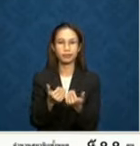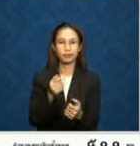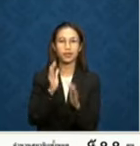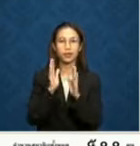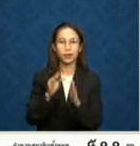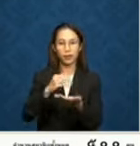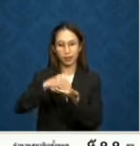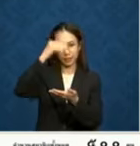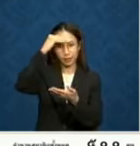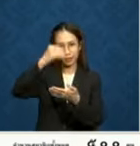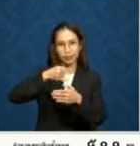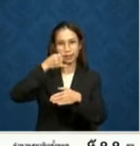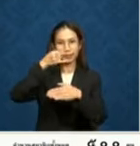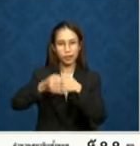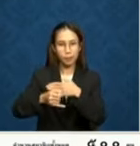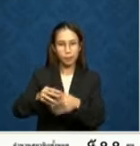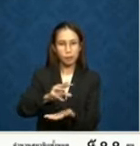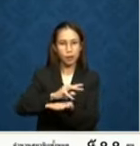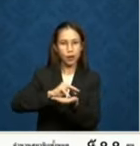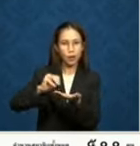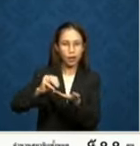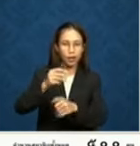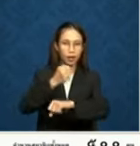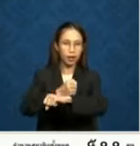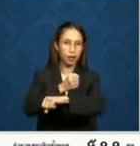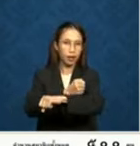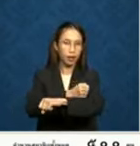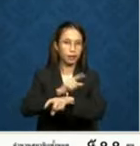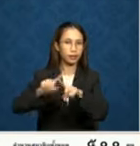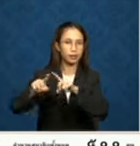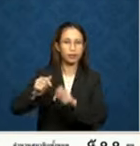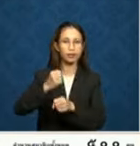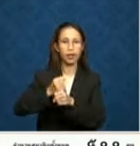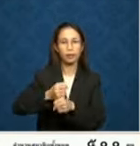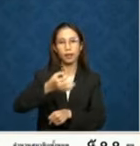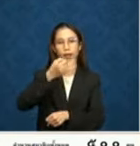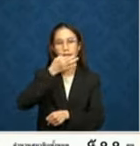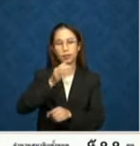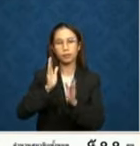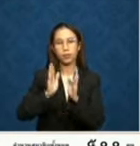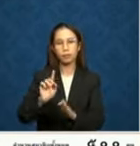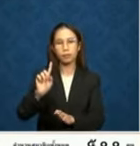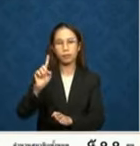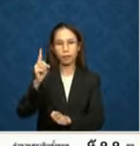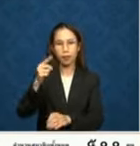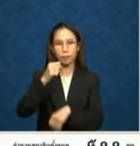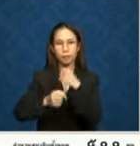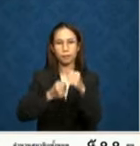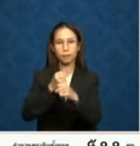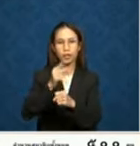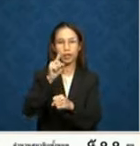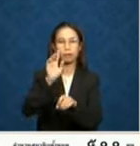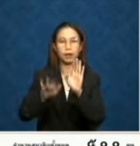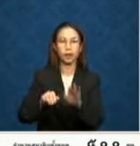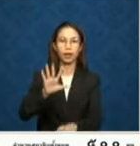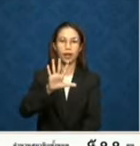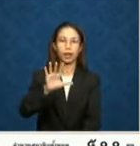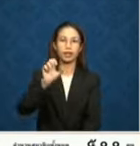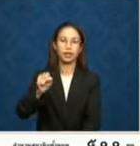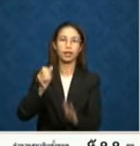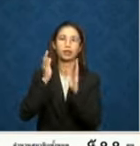คนจบจากสถามัการศึกษาจะมีแงงานเข้า Masteráficแบ Beautyปีลับประมาณ 5 แนคน